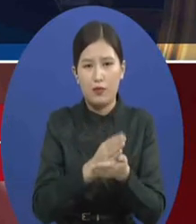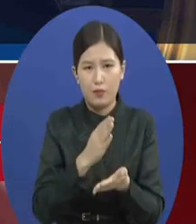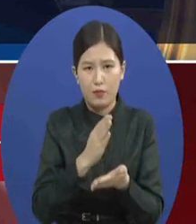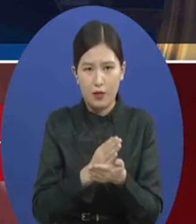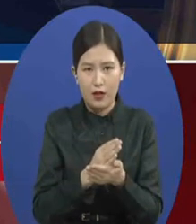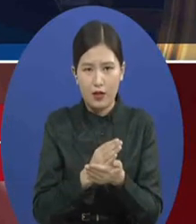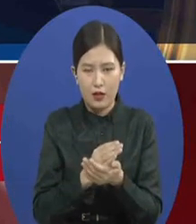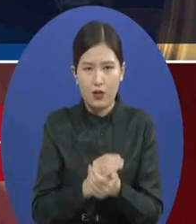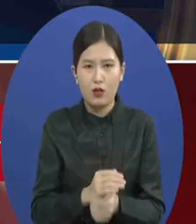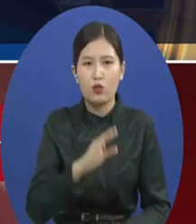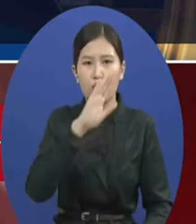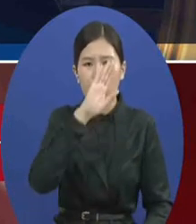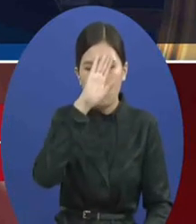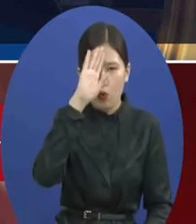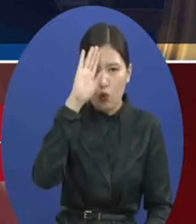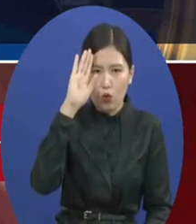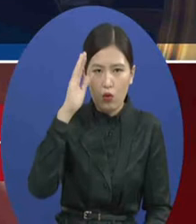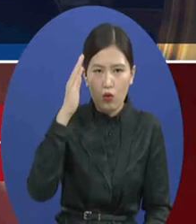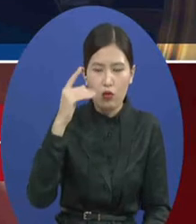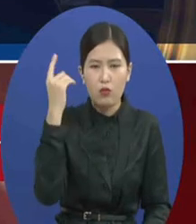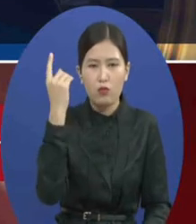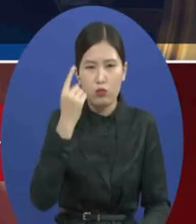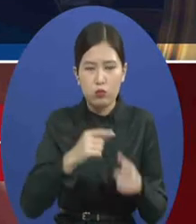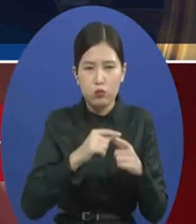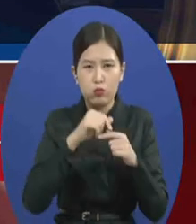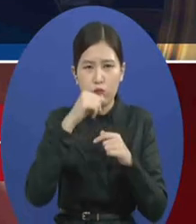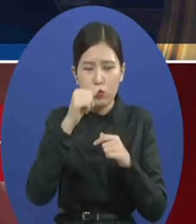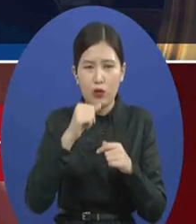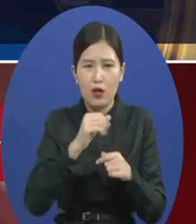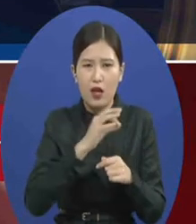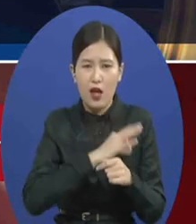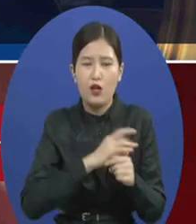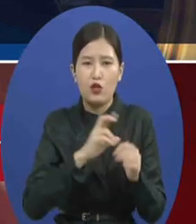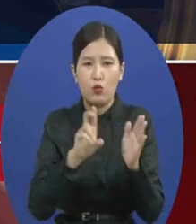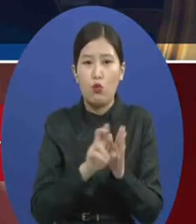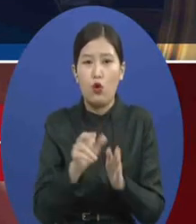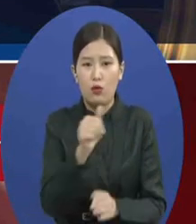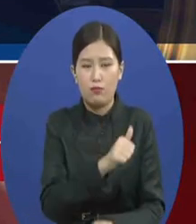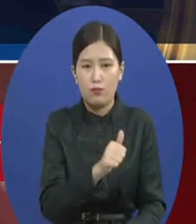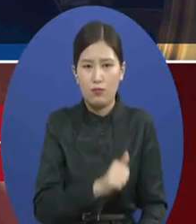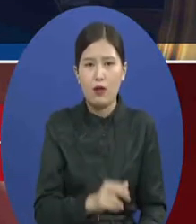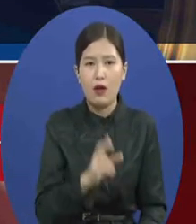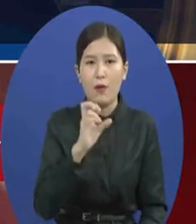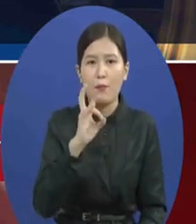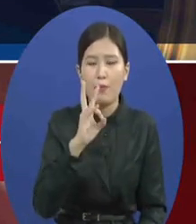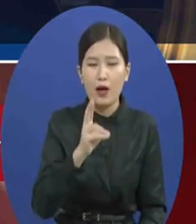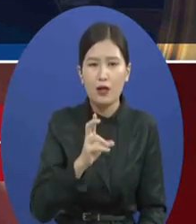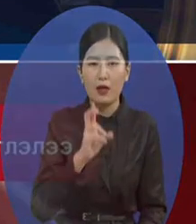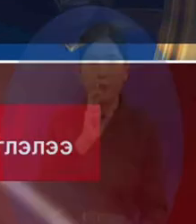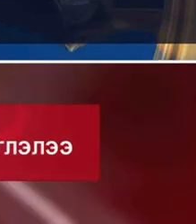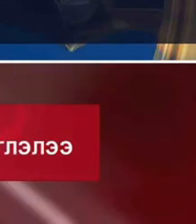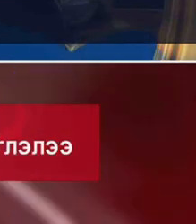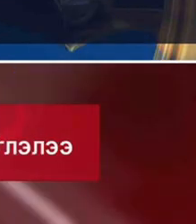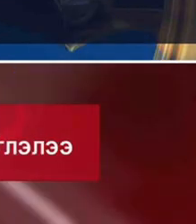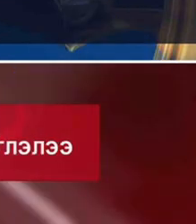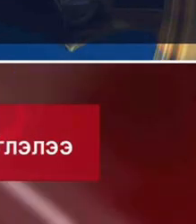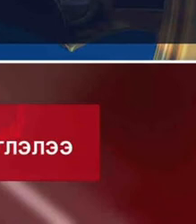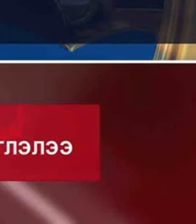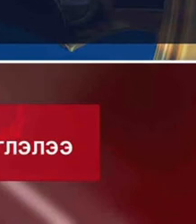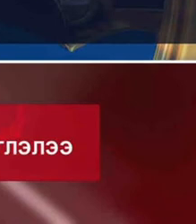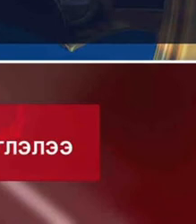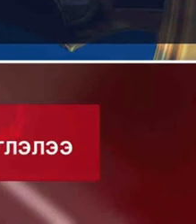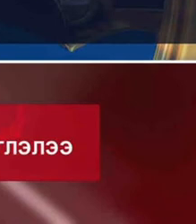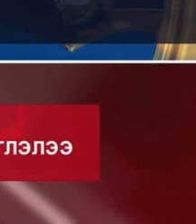байгаа дулаан цахилгааны аваад явчих хэмжээний орлоготой байгууллагуудаа гэж үзсэн. За банк бол санхүүгийн байгууллагууд боломжтой